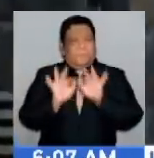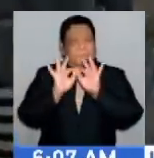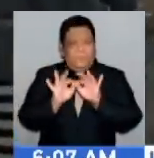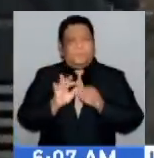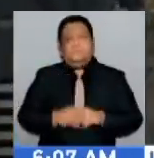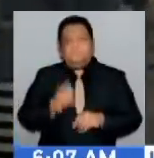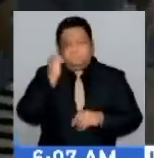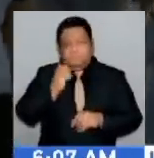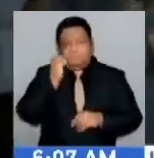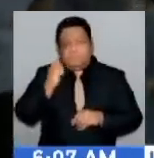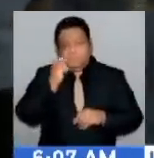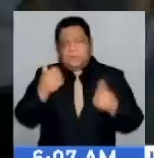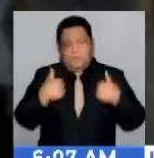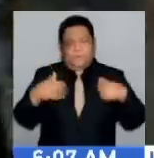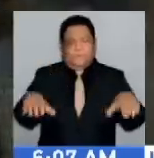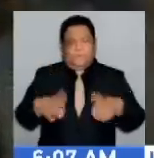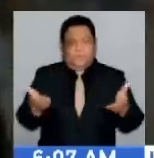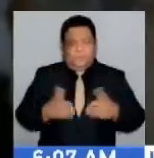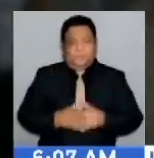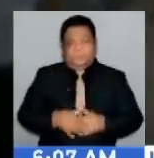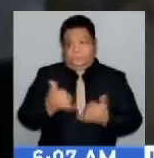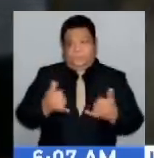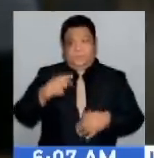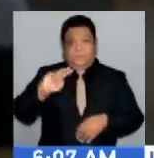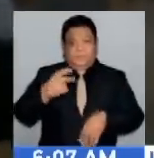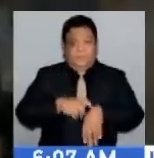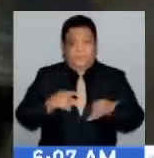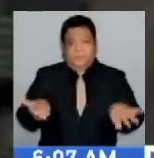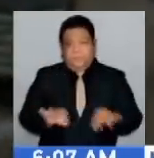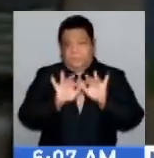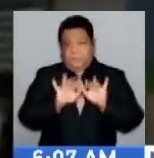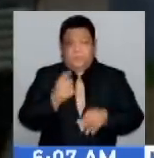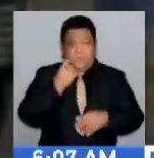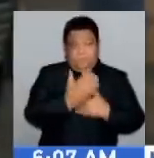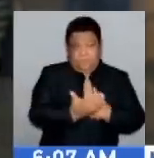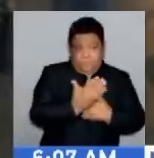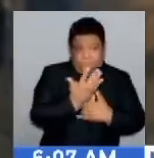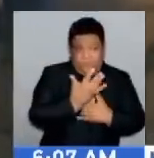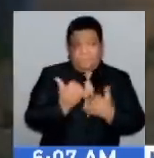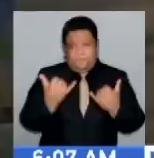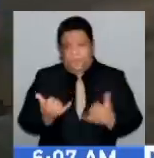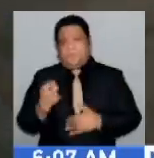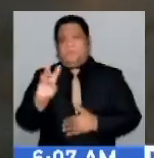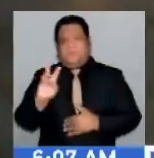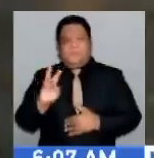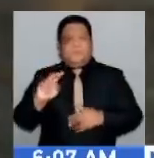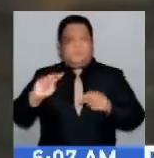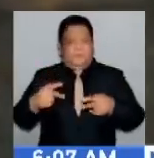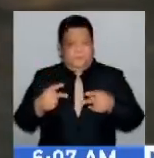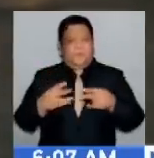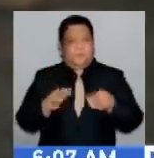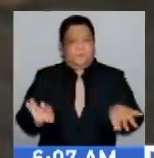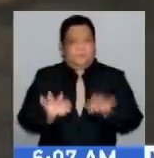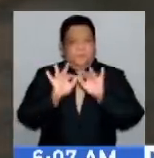dito. Sa katunayan, ikalawang schedule na po ito, kanina alas 5 ng umaga at ngayong alas 6 ng umaga. Inikutan din natin, Igan, yung mga kalsada na